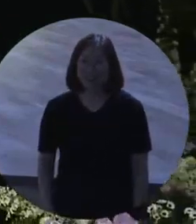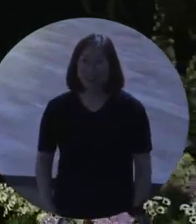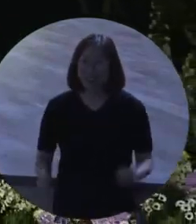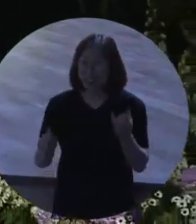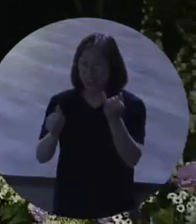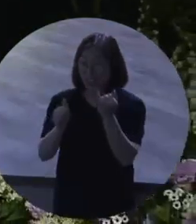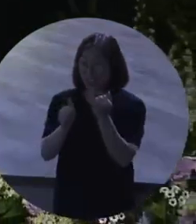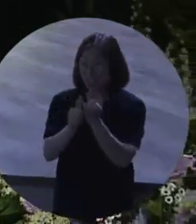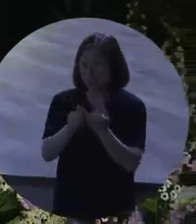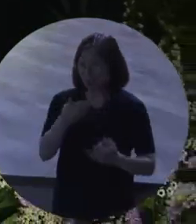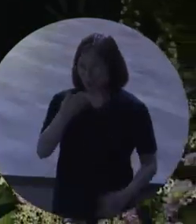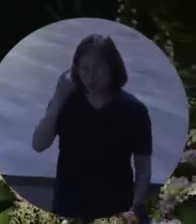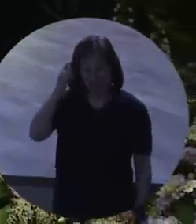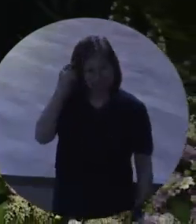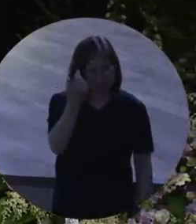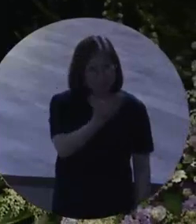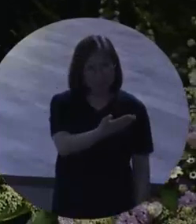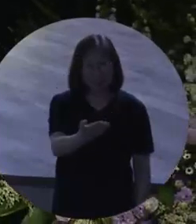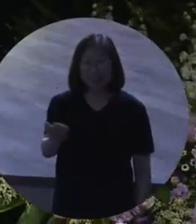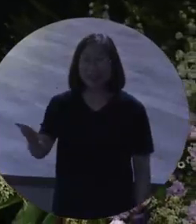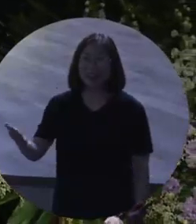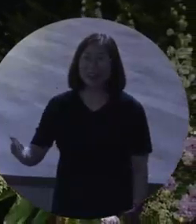결혼할 수 있을까?